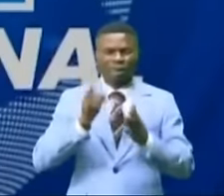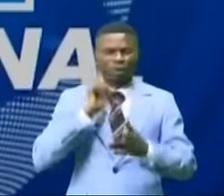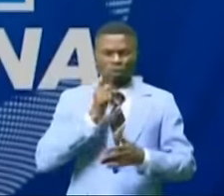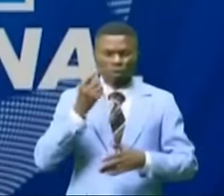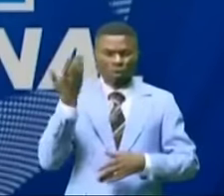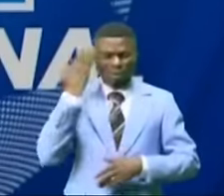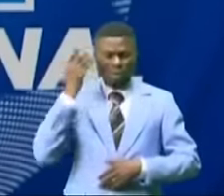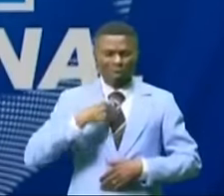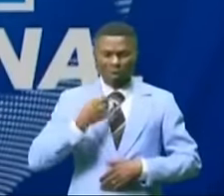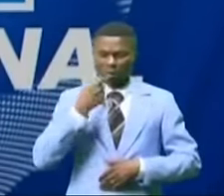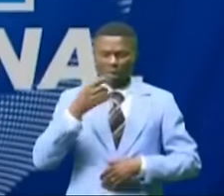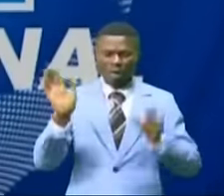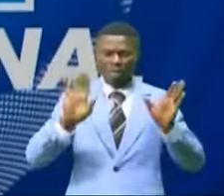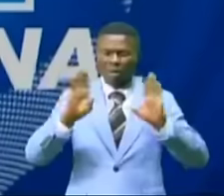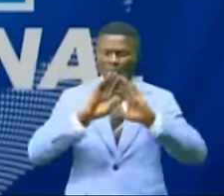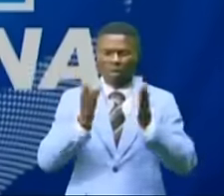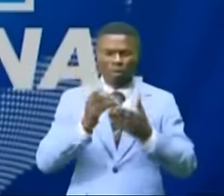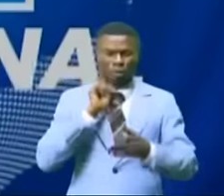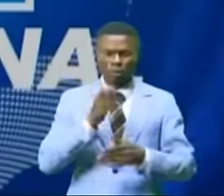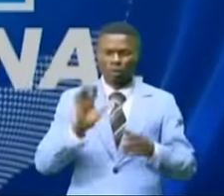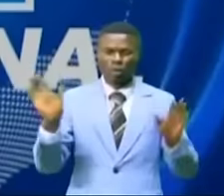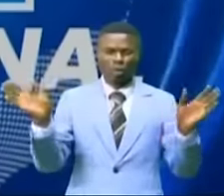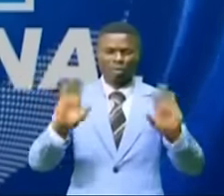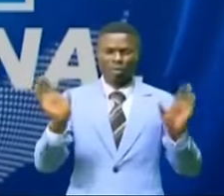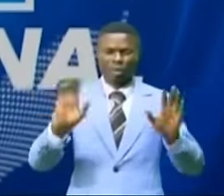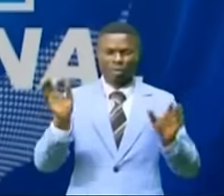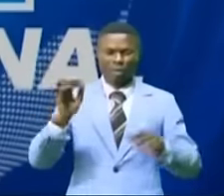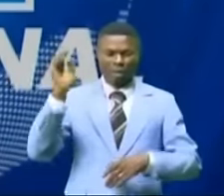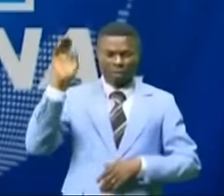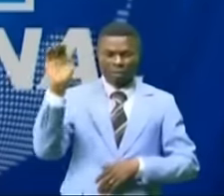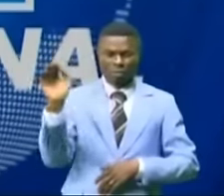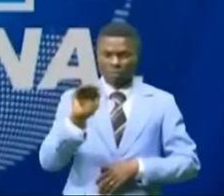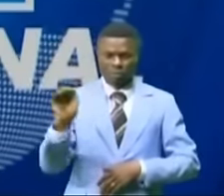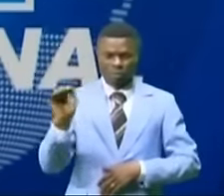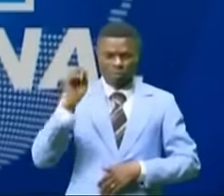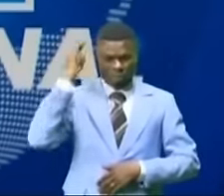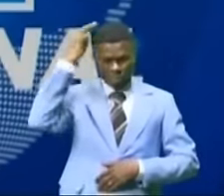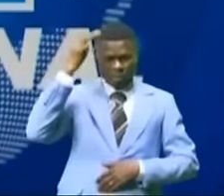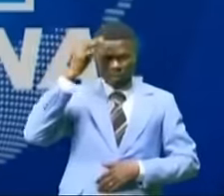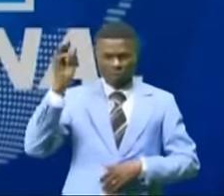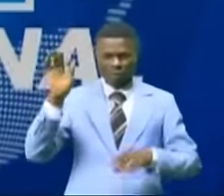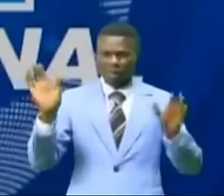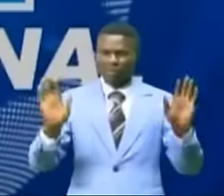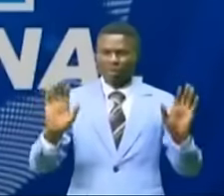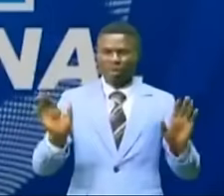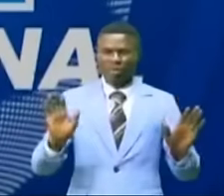la semaine prochaine avec le même plaisir. Au revoir et excellent week-end à toutes et à tous.